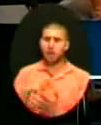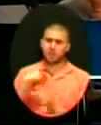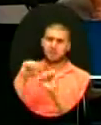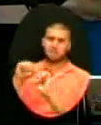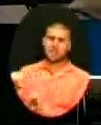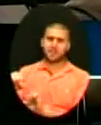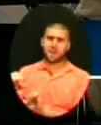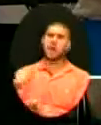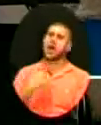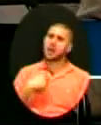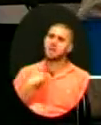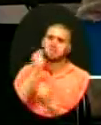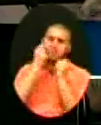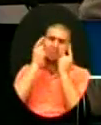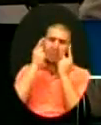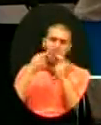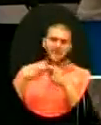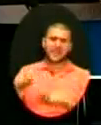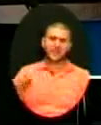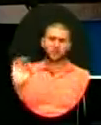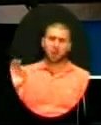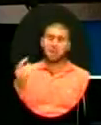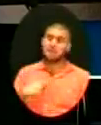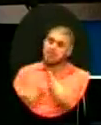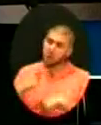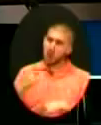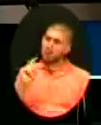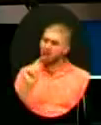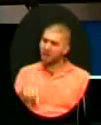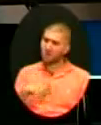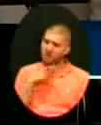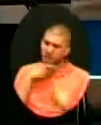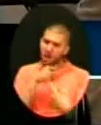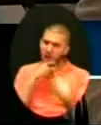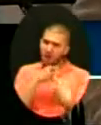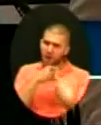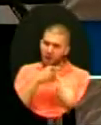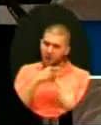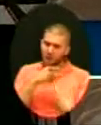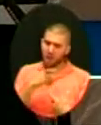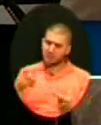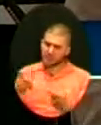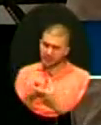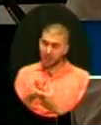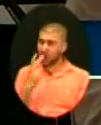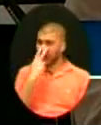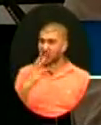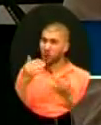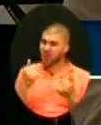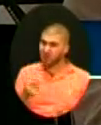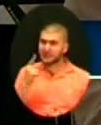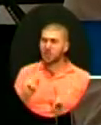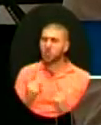מגבה אותו. ואני מתפלא שחברי הכנסת שלו, במקום לבוא ולהתווכח איתו בסיעה שלו. מה שראינו היום